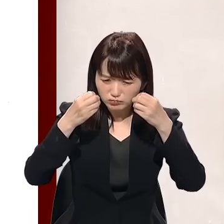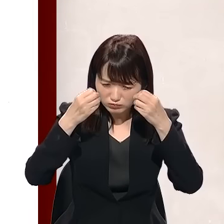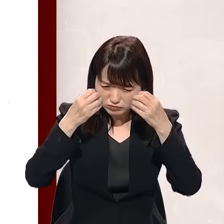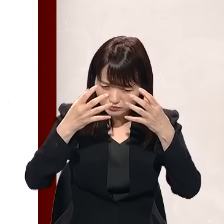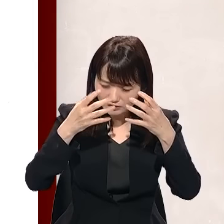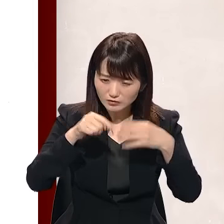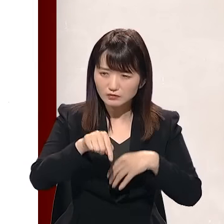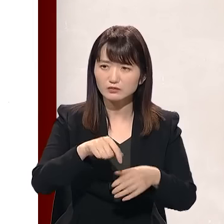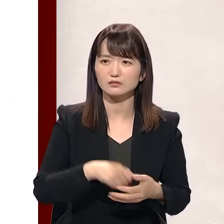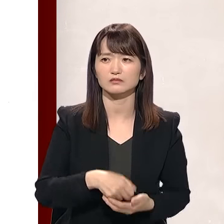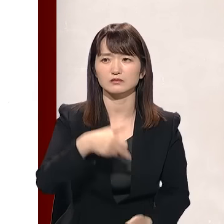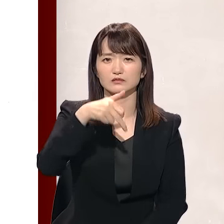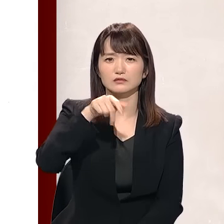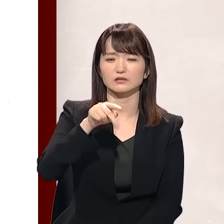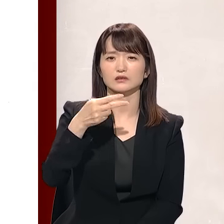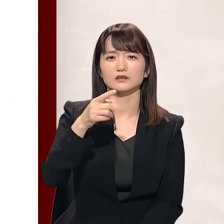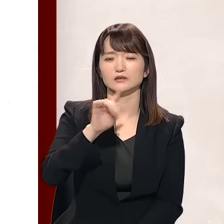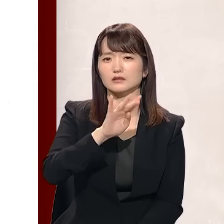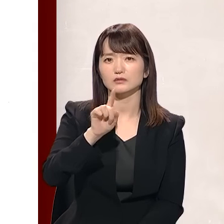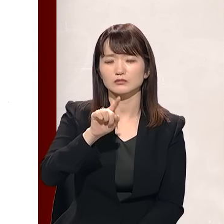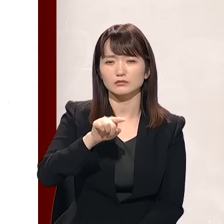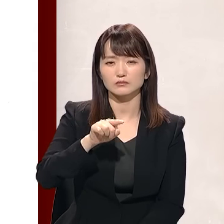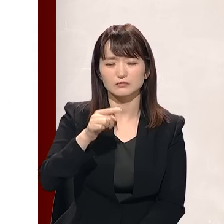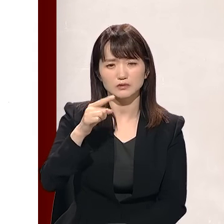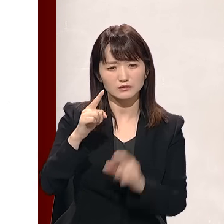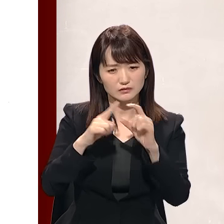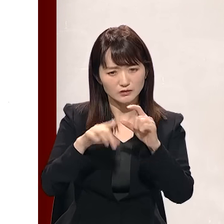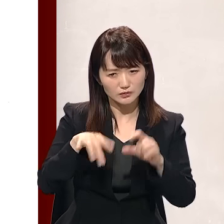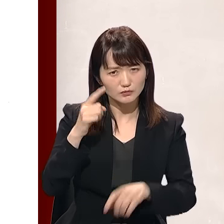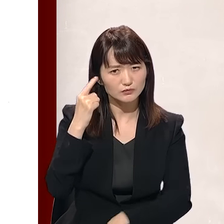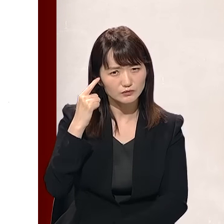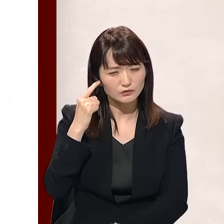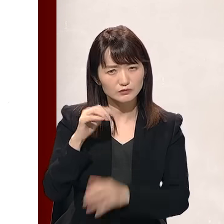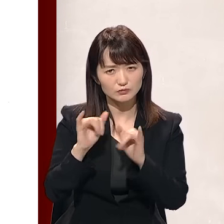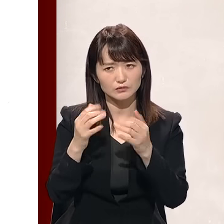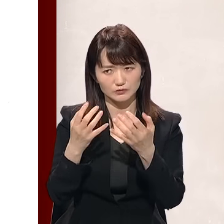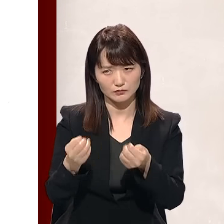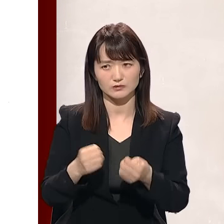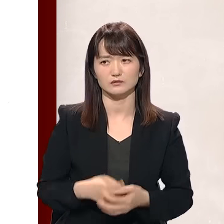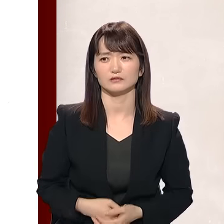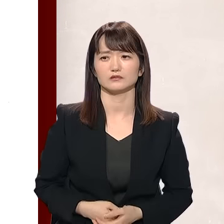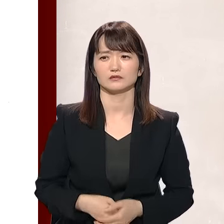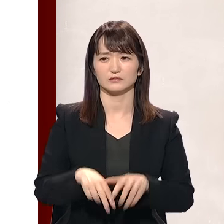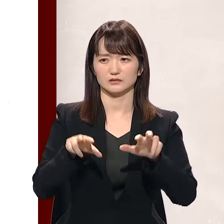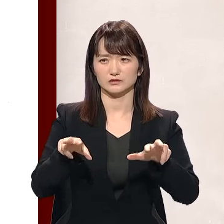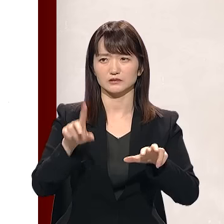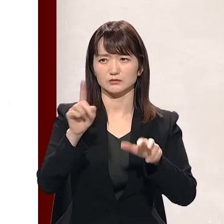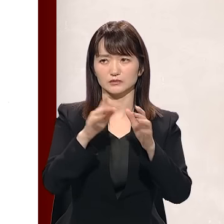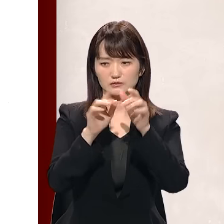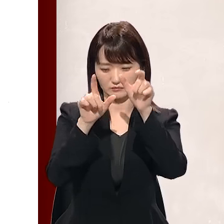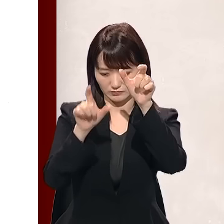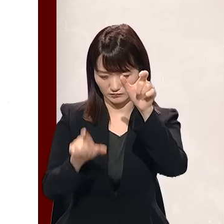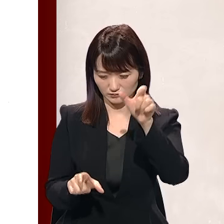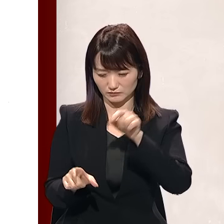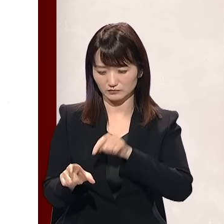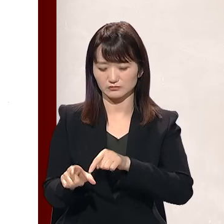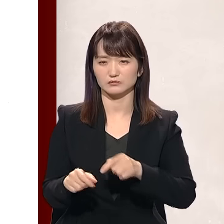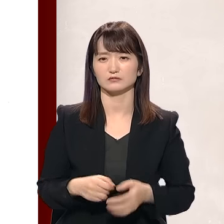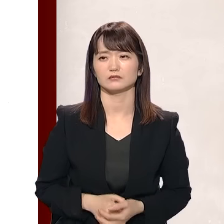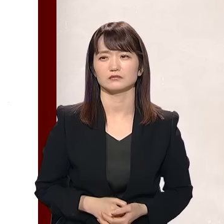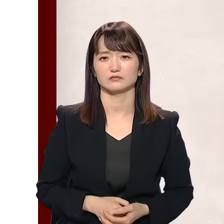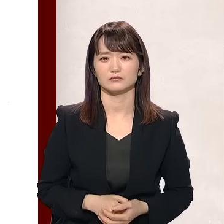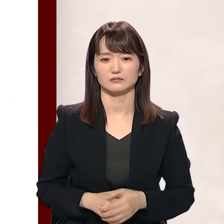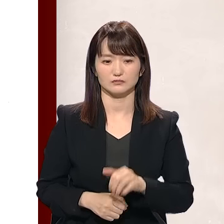말 자체 처음 들으신 분들도 굉장히 많을 건데 저렇게 해놓고 또 지금 나온 것 후기입니다 후기에 뭐 이렇게